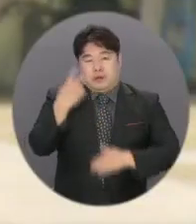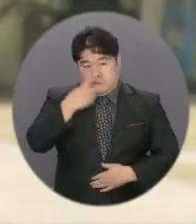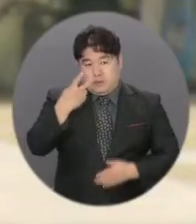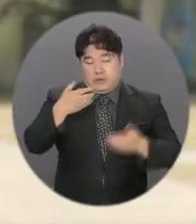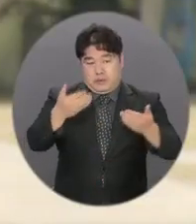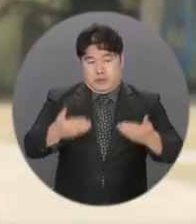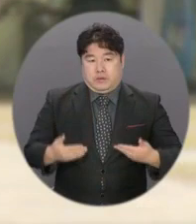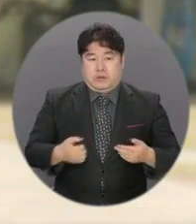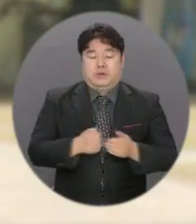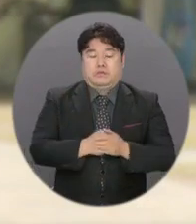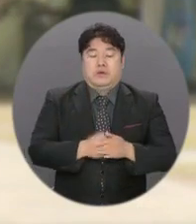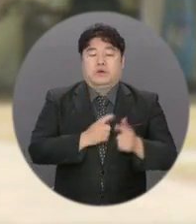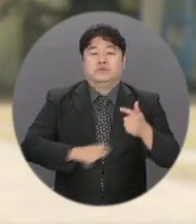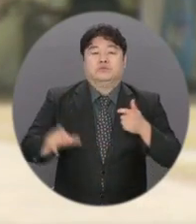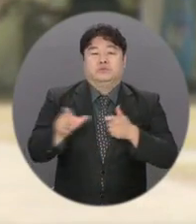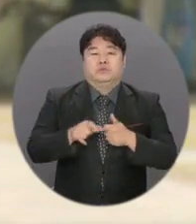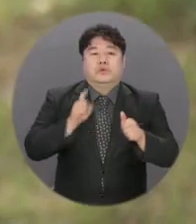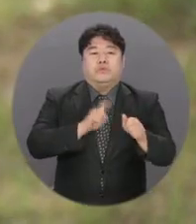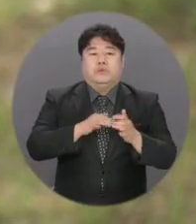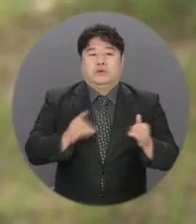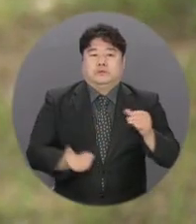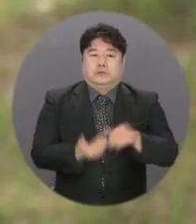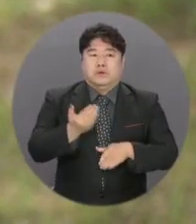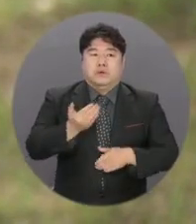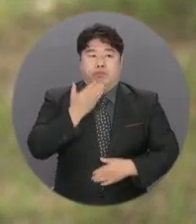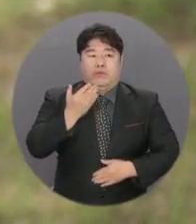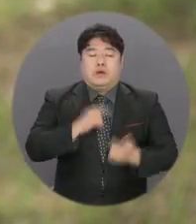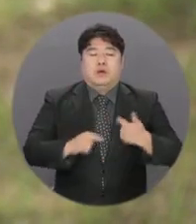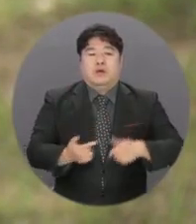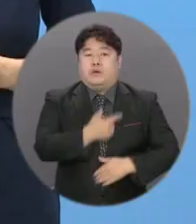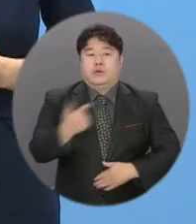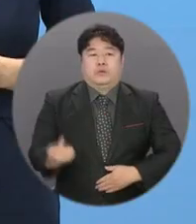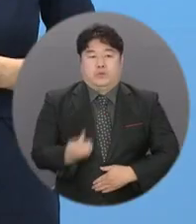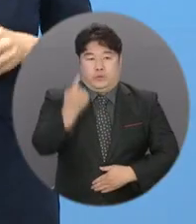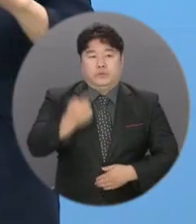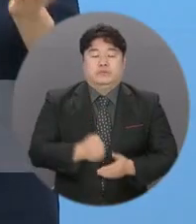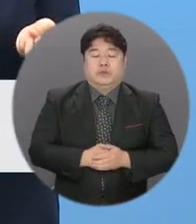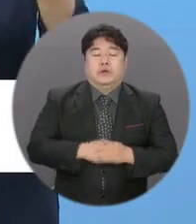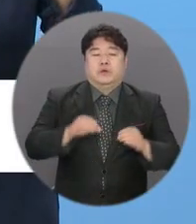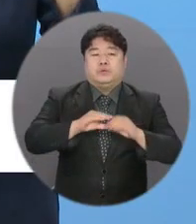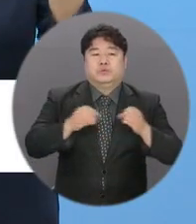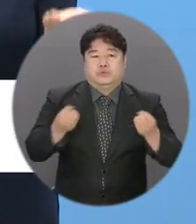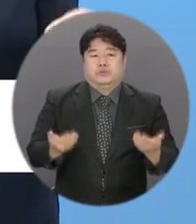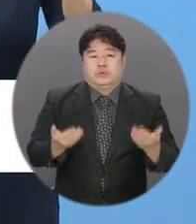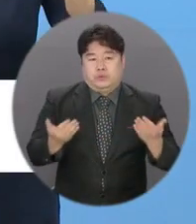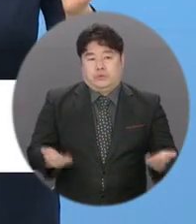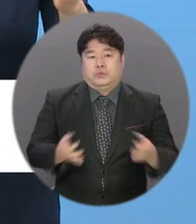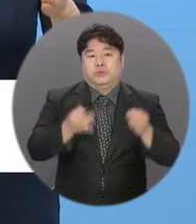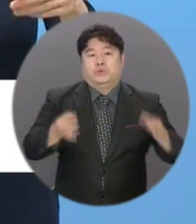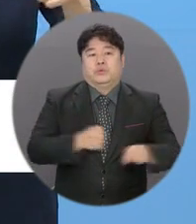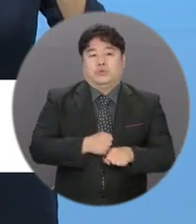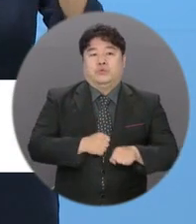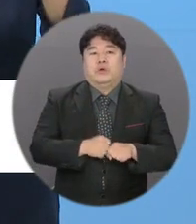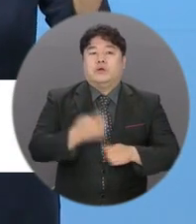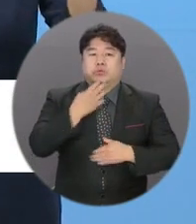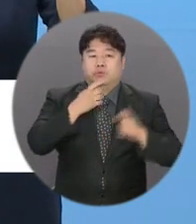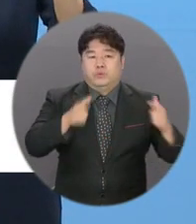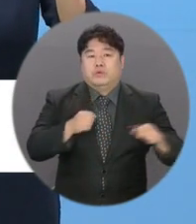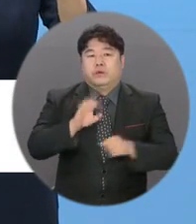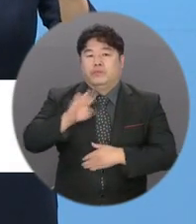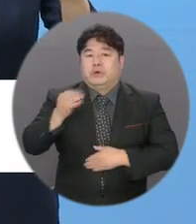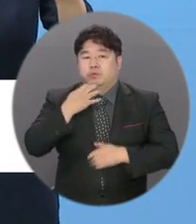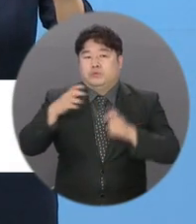진단검사를 받아 추가 확진자가 나올 가능성이 매우 높은 상황입니다. 추석 연휴 동안 수도권 인구가